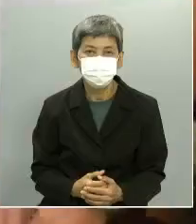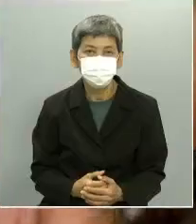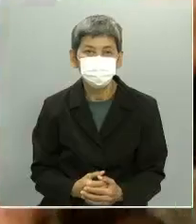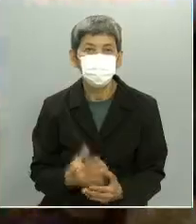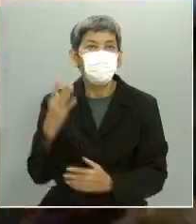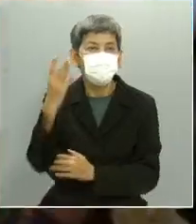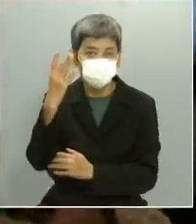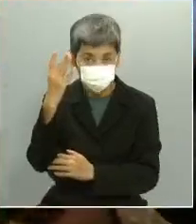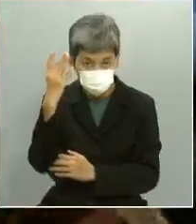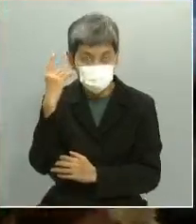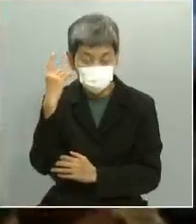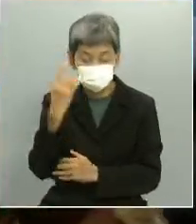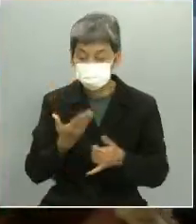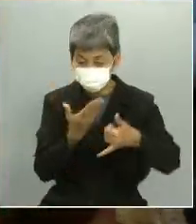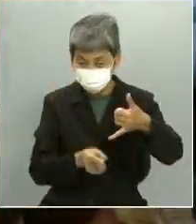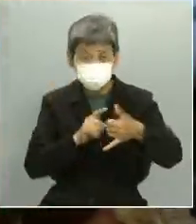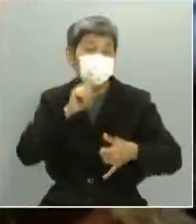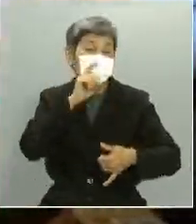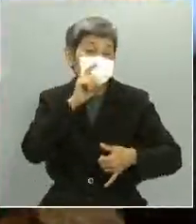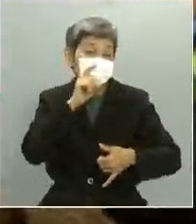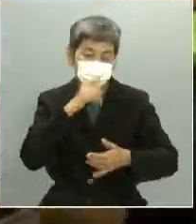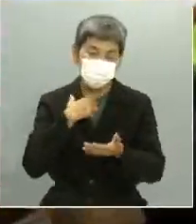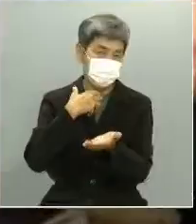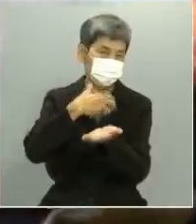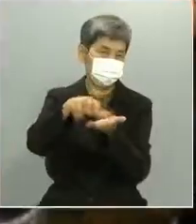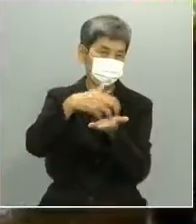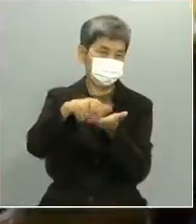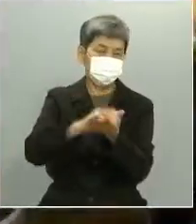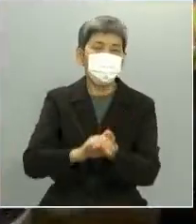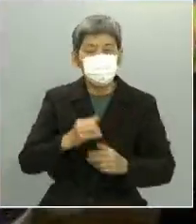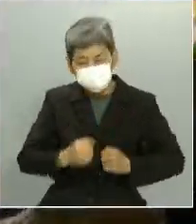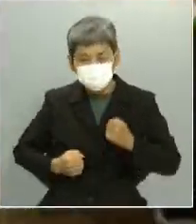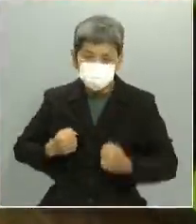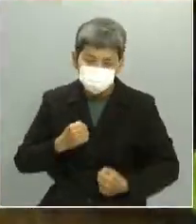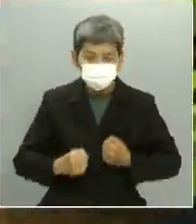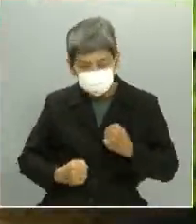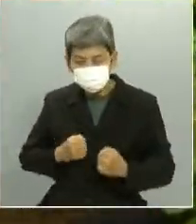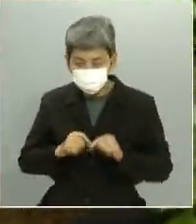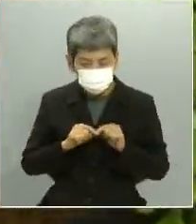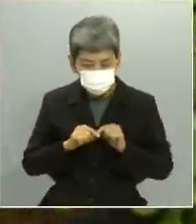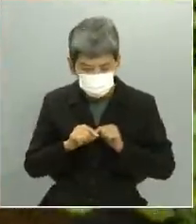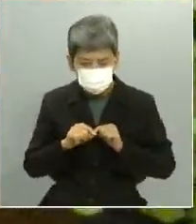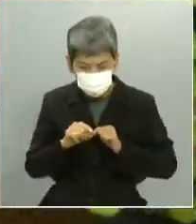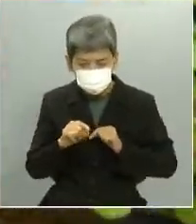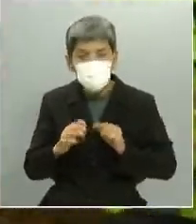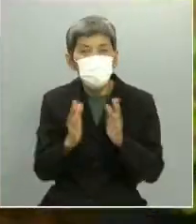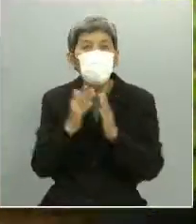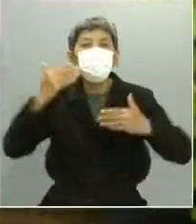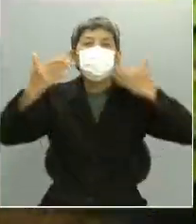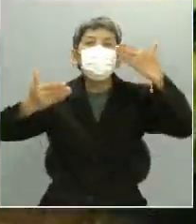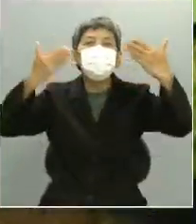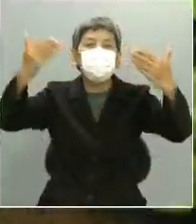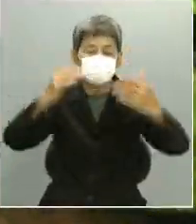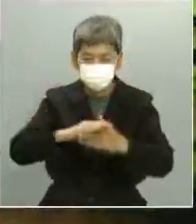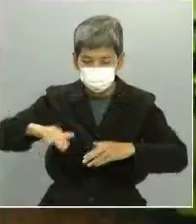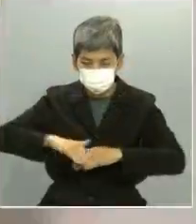เมื่อวานนี้คุณชัชชาติที่เรานำเสนอไปวิ่งจากสวนลุมไปสวนรถไฟไปร่วมกิจกรรมเปิดสนามรถเด็ก